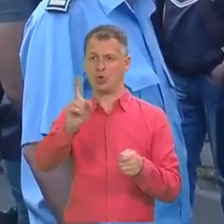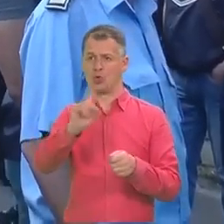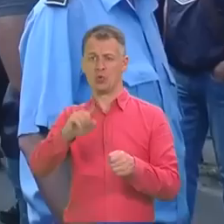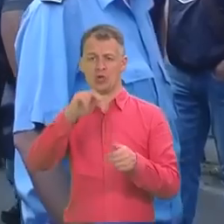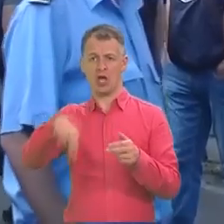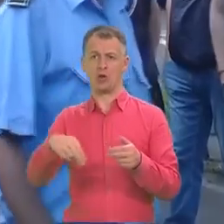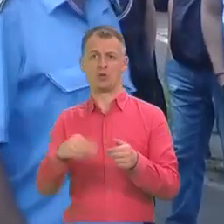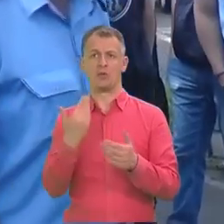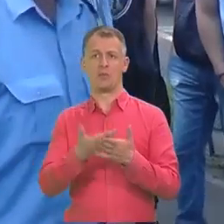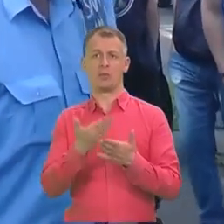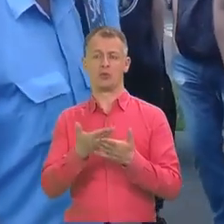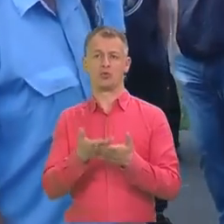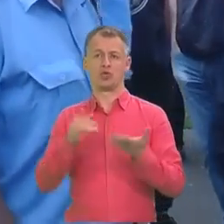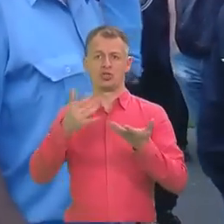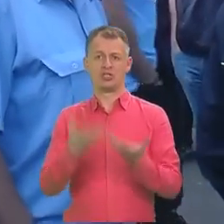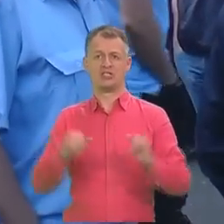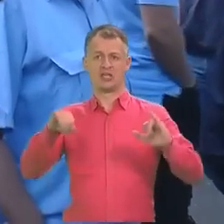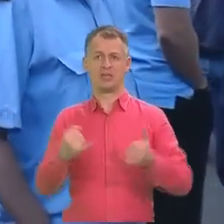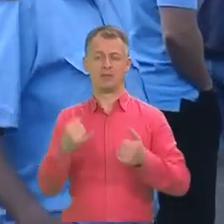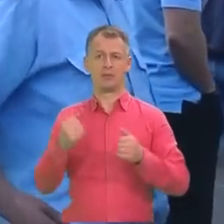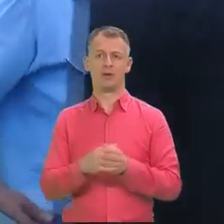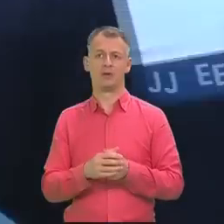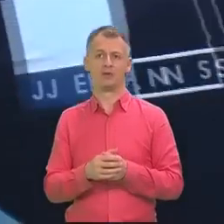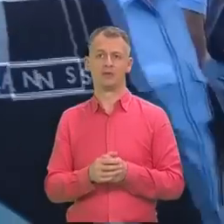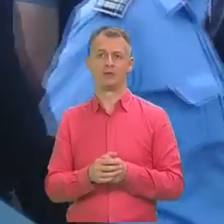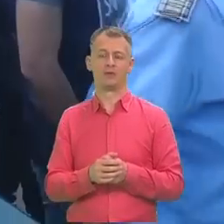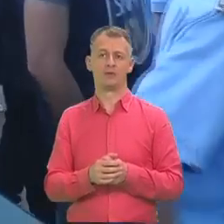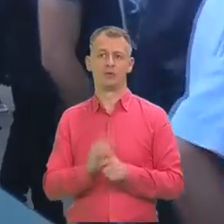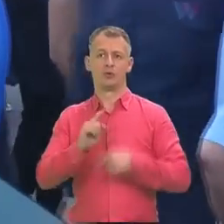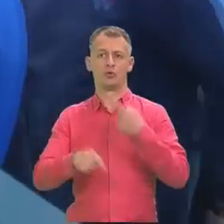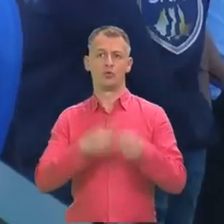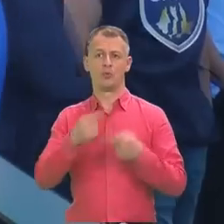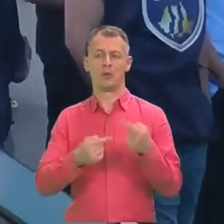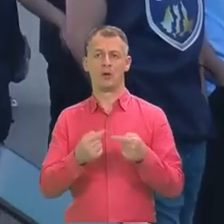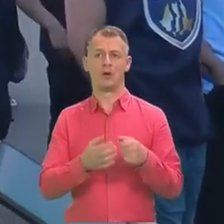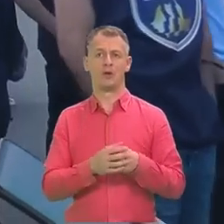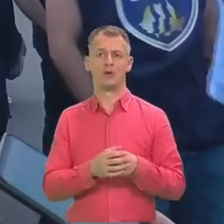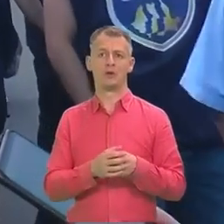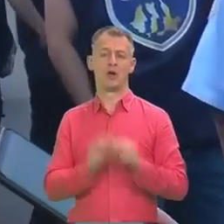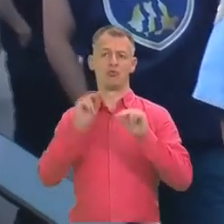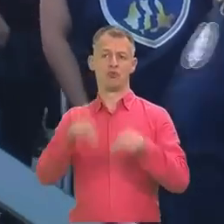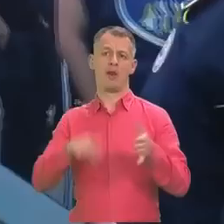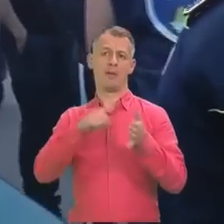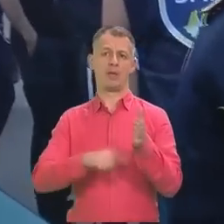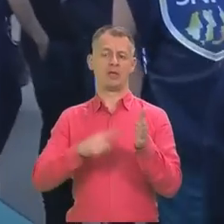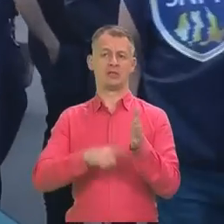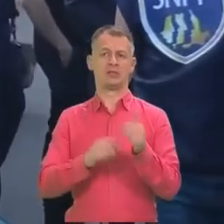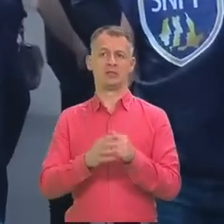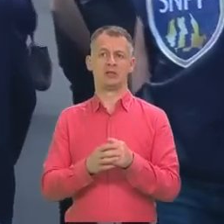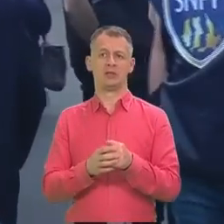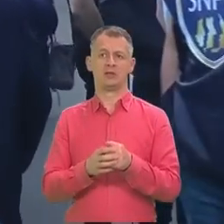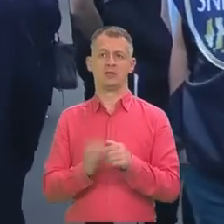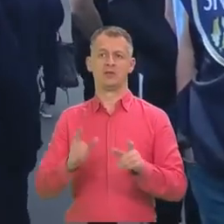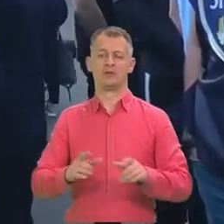vedere situația și starea noastră după ieșirea la pensie, ritmul de